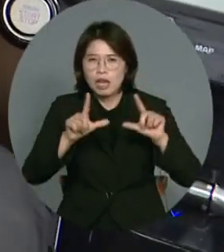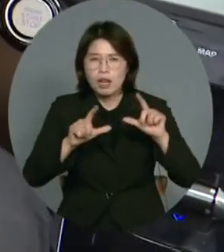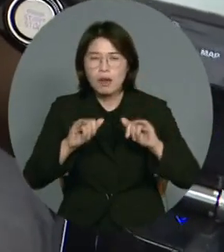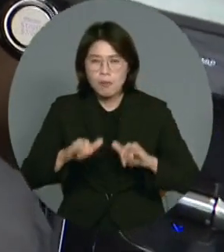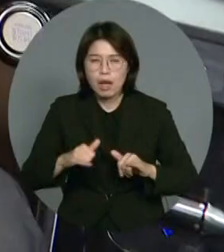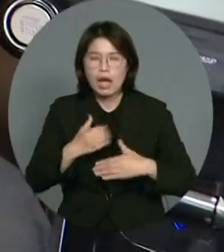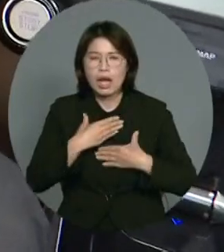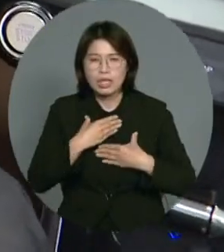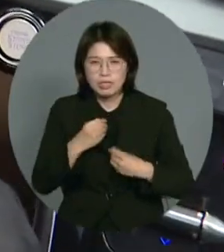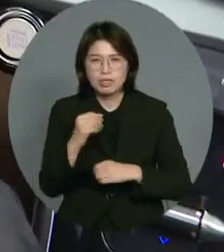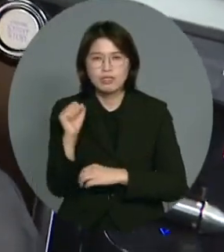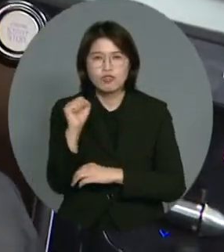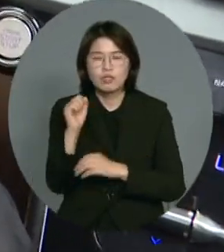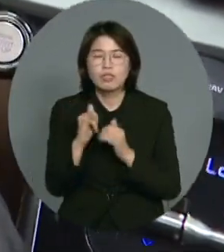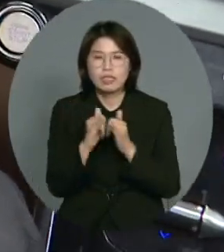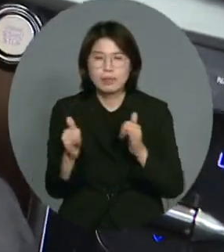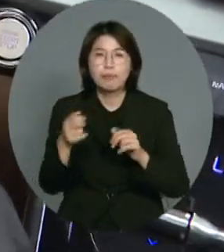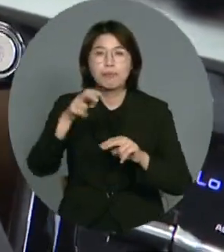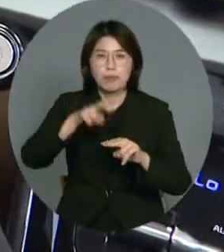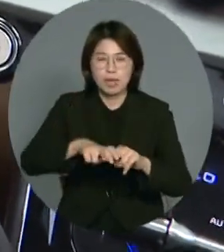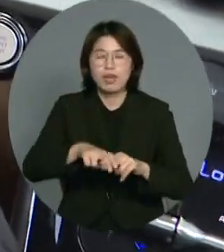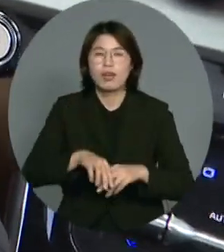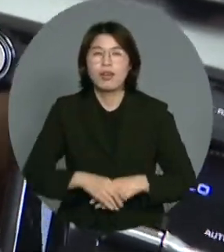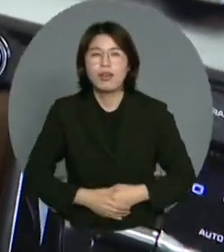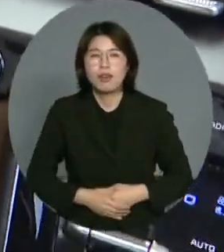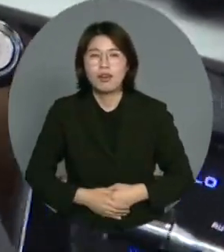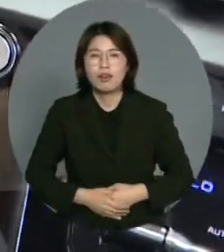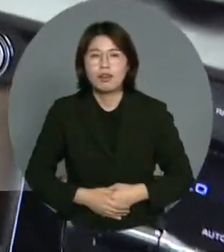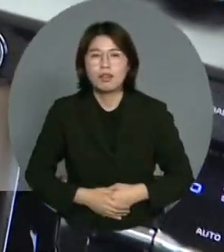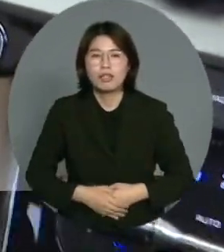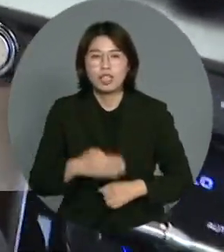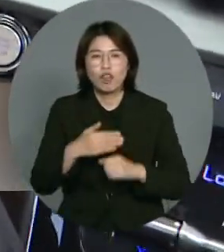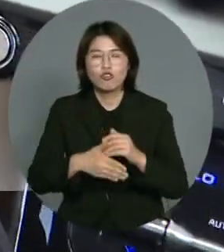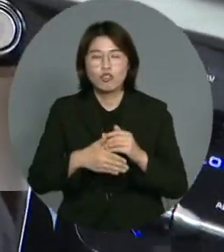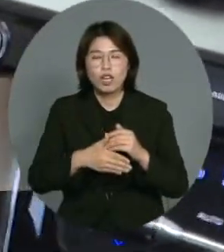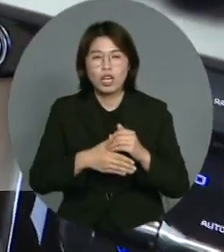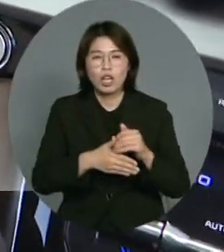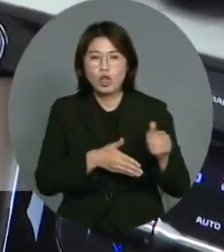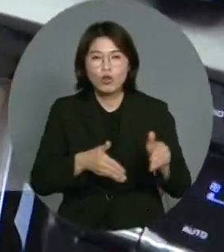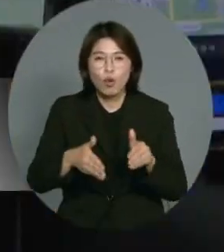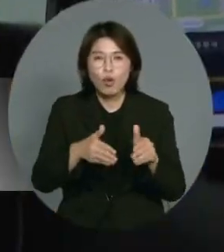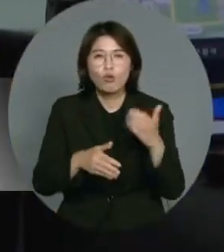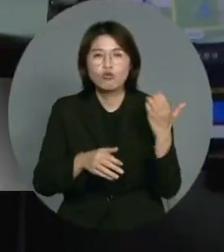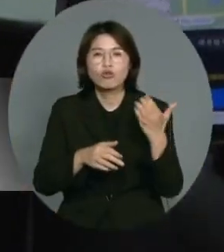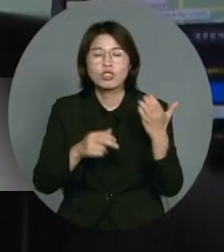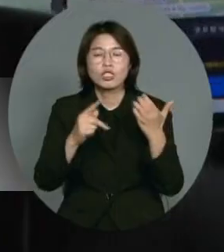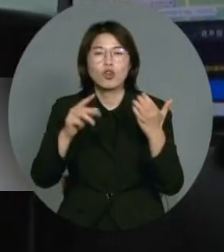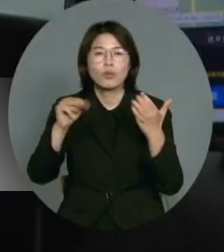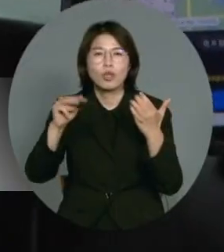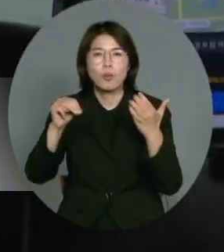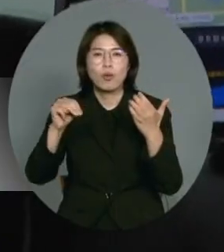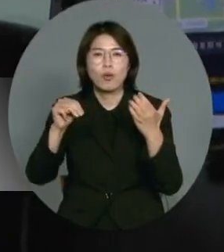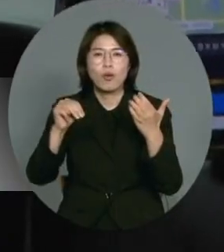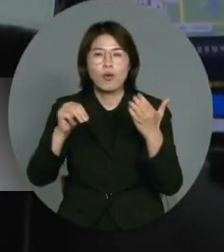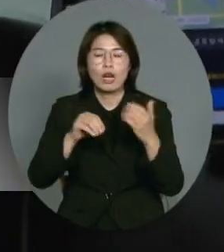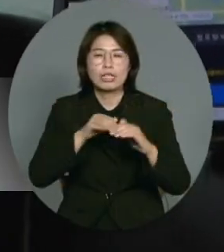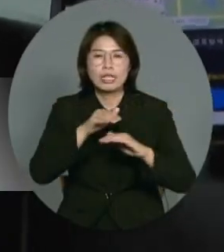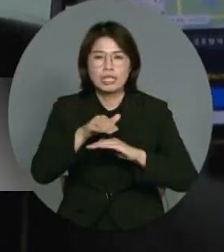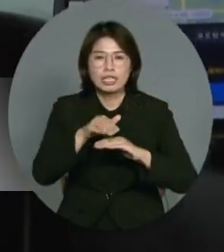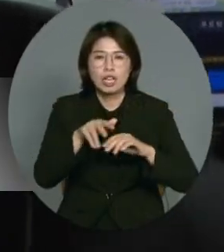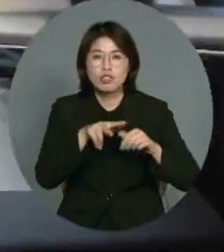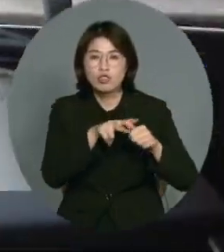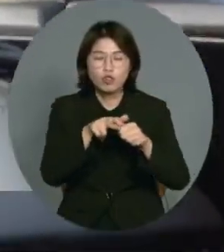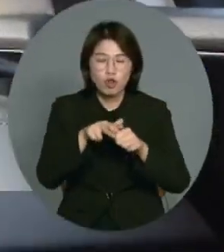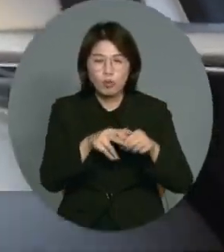안전요원이 운전석에 탑니다. 대구에는 시내도로 90km 구간에 달리는 자동차에 실시간 도로